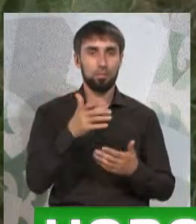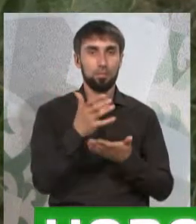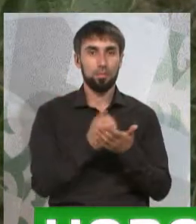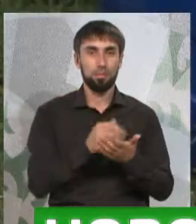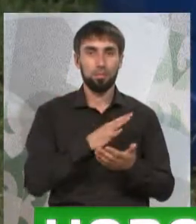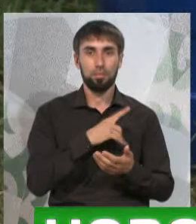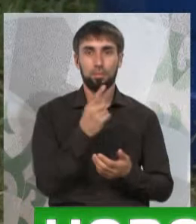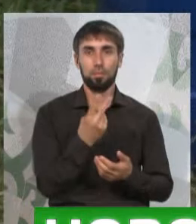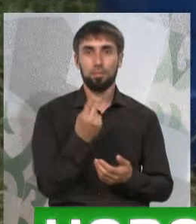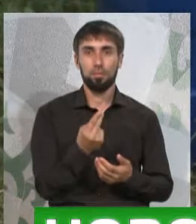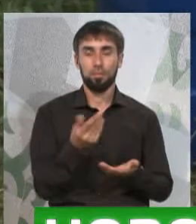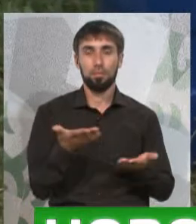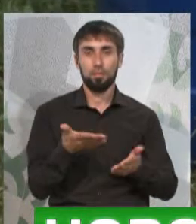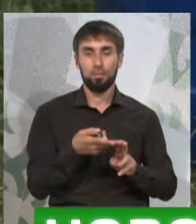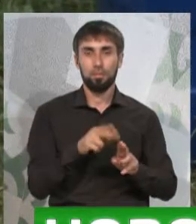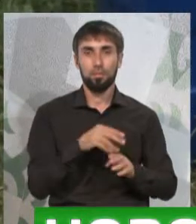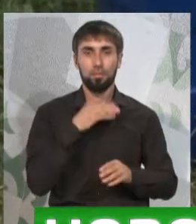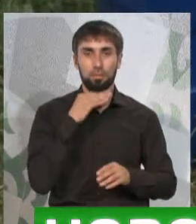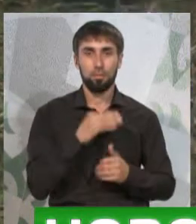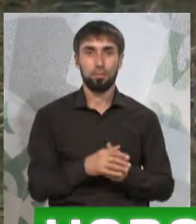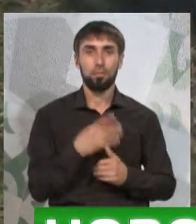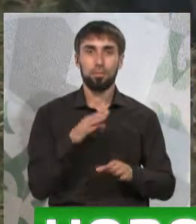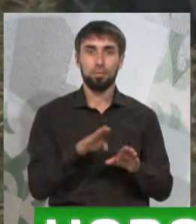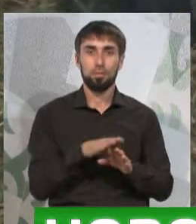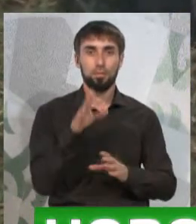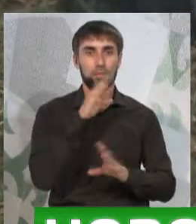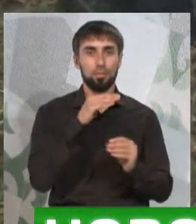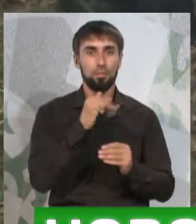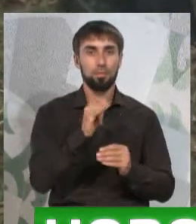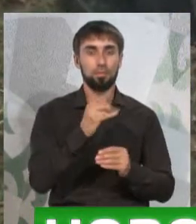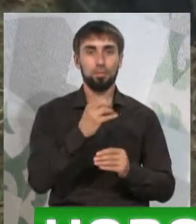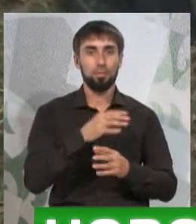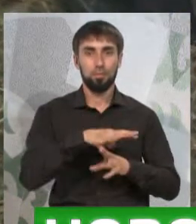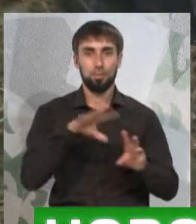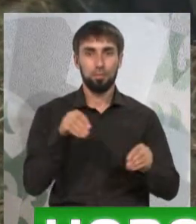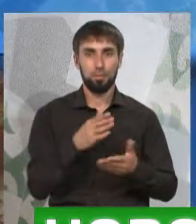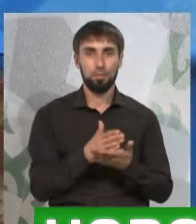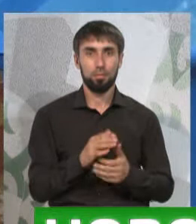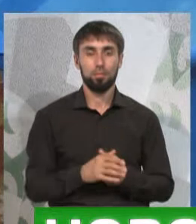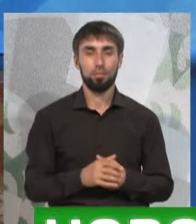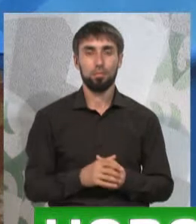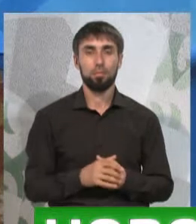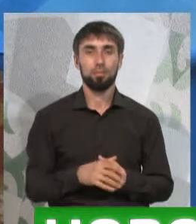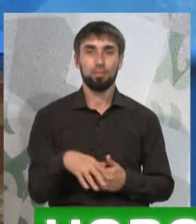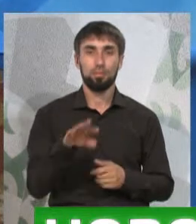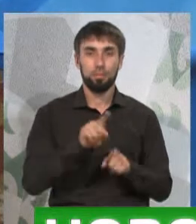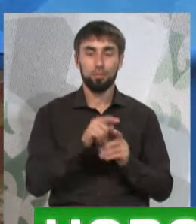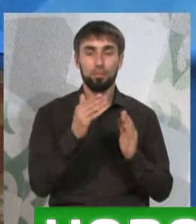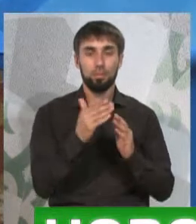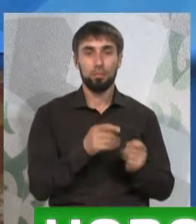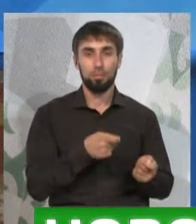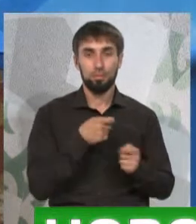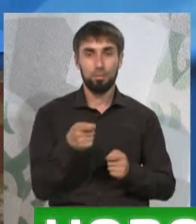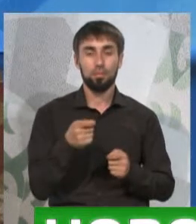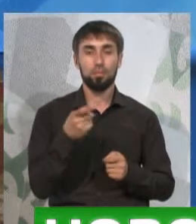на пару дней. А у кого-то таких возможностей нет. Как сегодня ждут подвоза воды прямиком в свой дом. Это удобно и хоть как-то